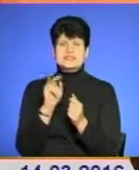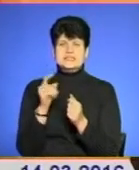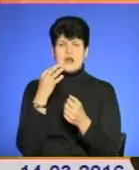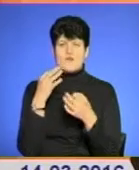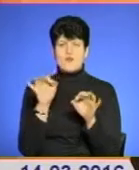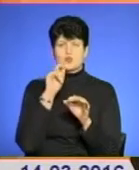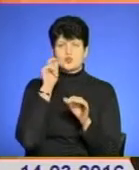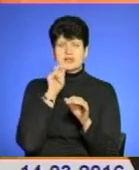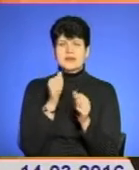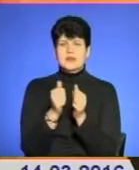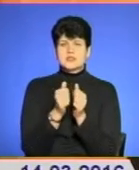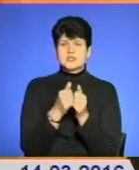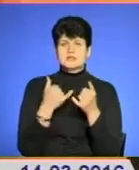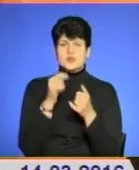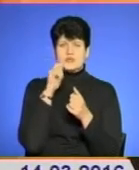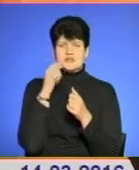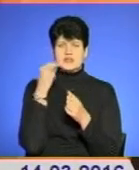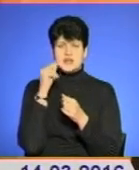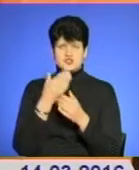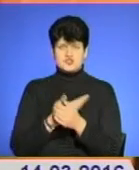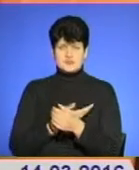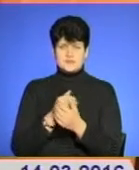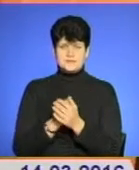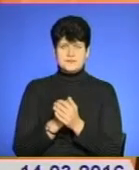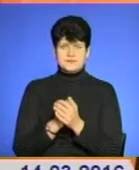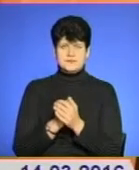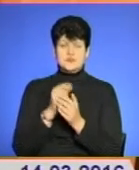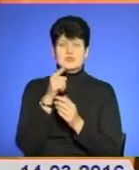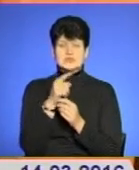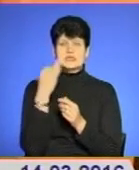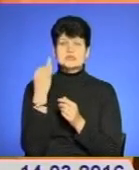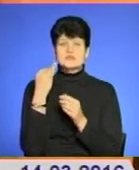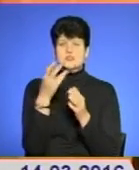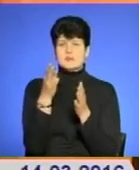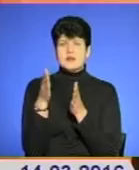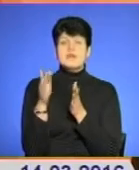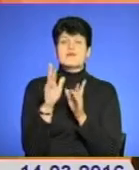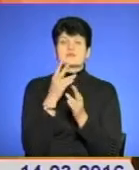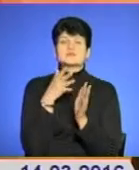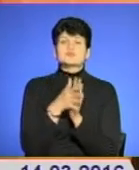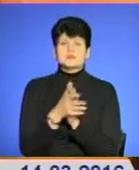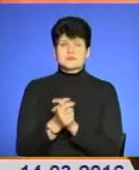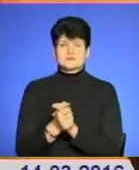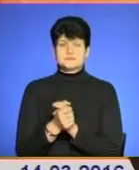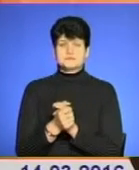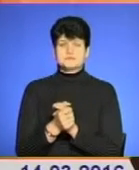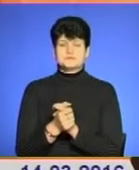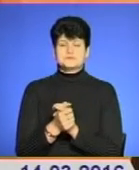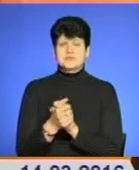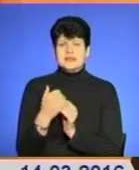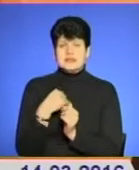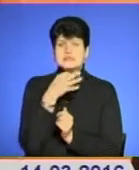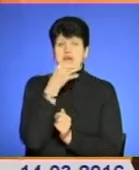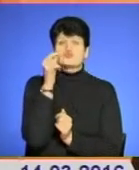які наближали для українців краще життя. Оці історичні паралелі, як ви їх сприймаєте як історик? Я